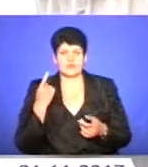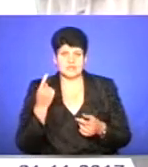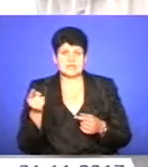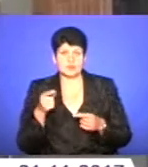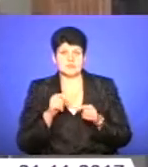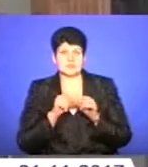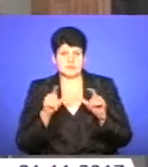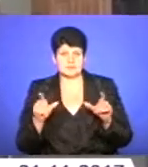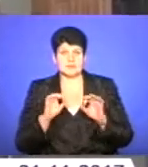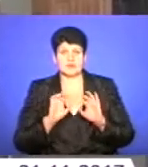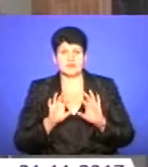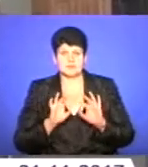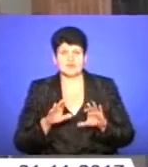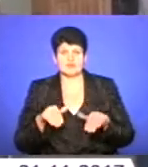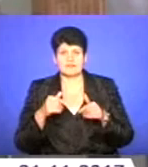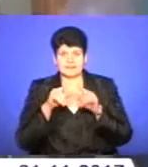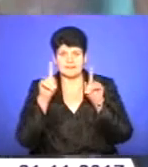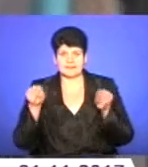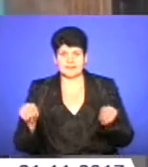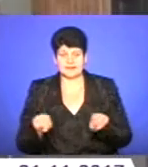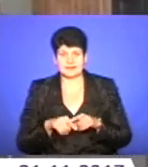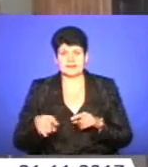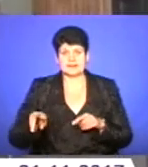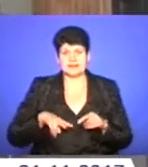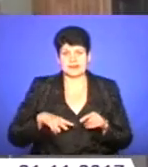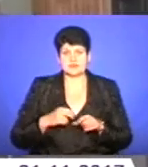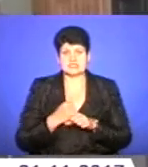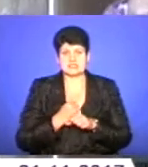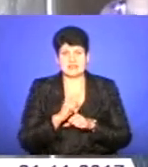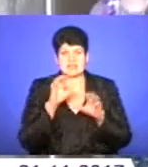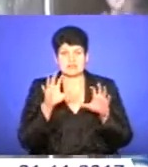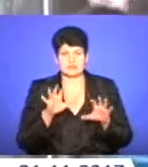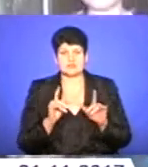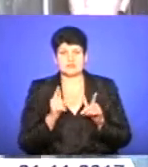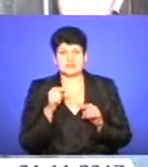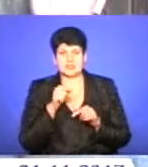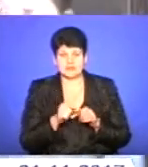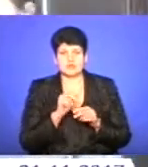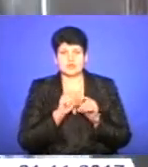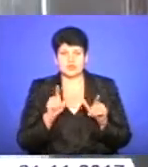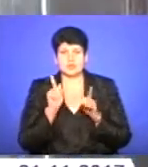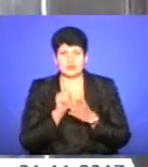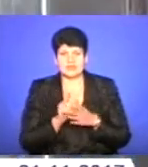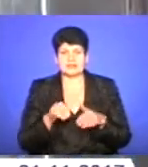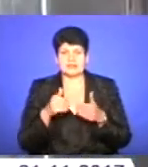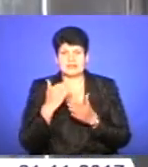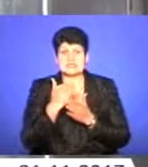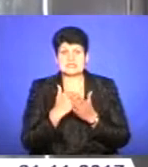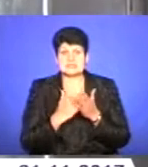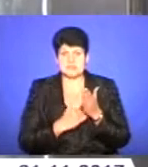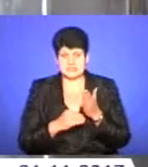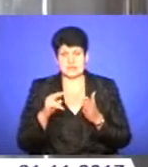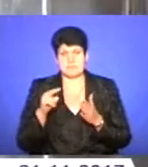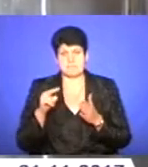тернопільських шкіл нам пояснили, що видавати дітям анкети дирекцію змушує законодавство, згідно із яким школи повинні надати військкомату списки призовників